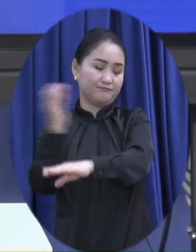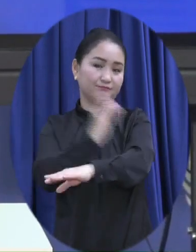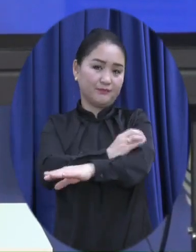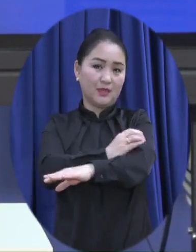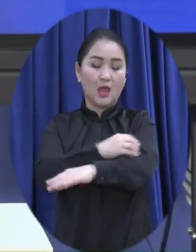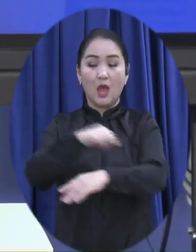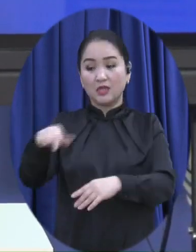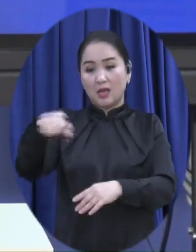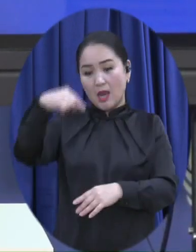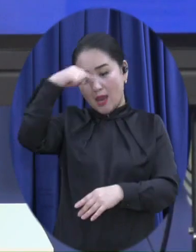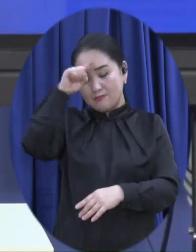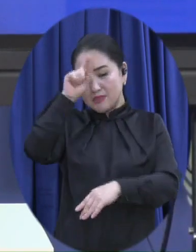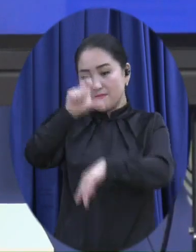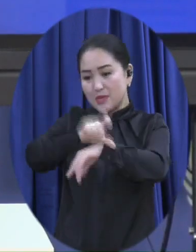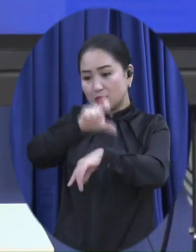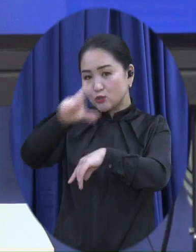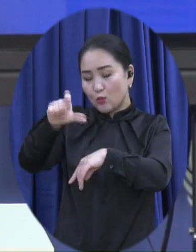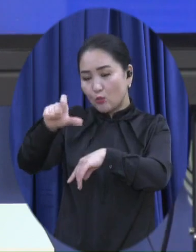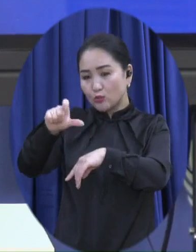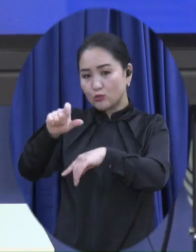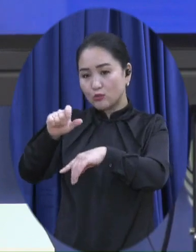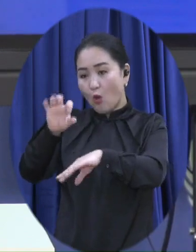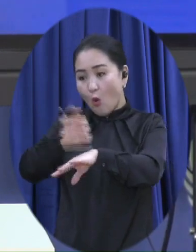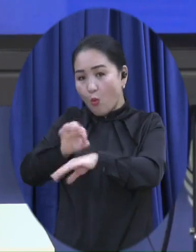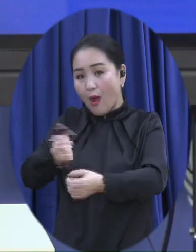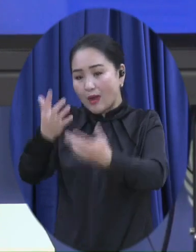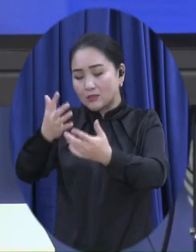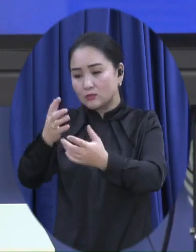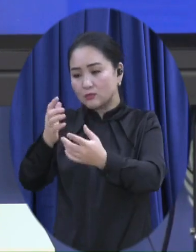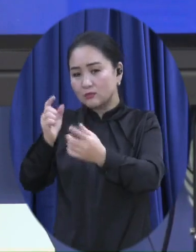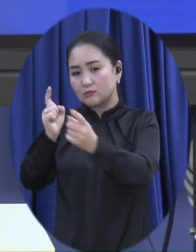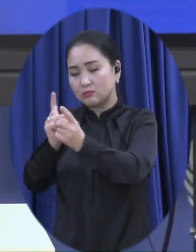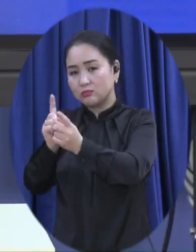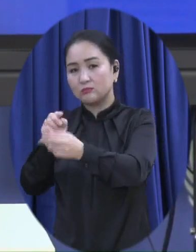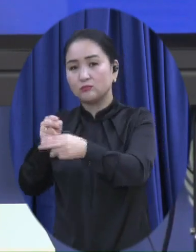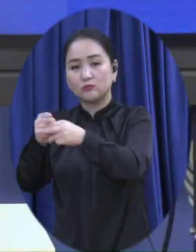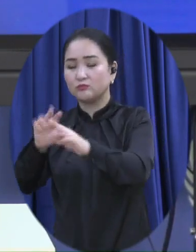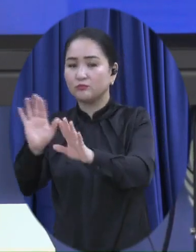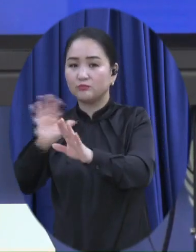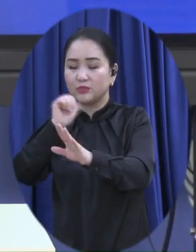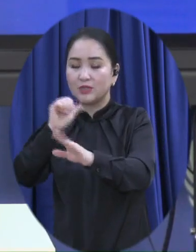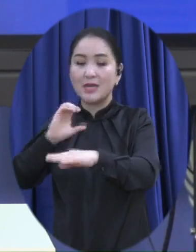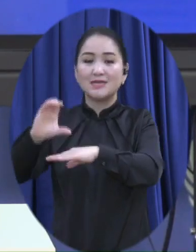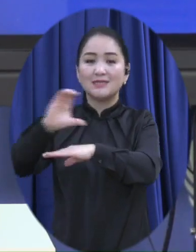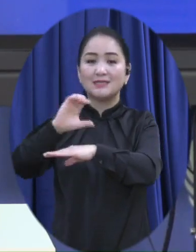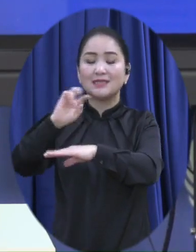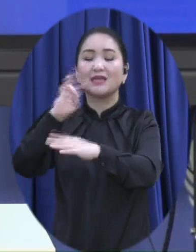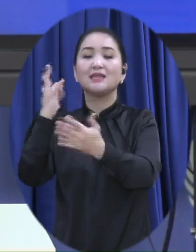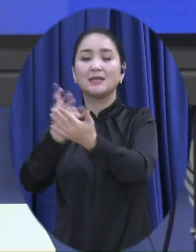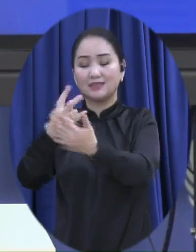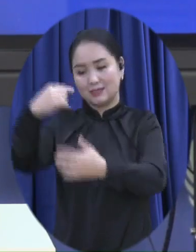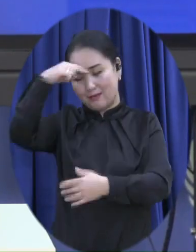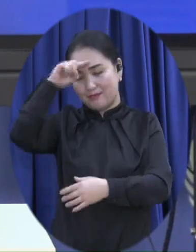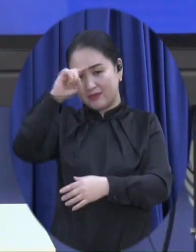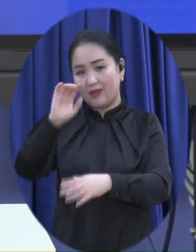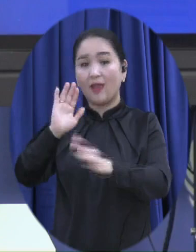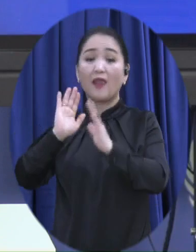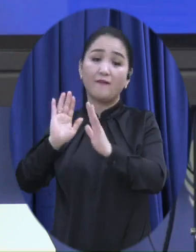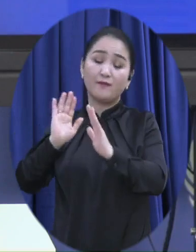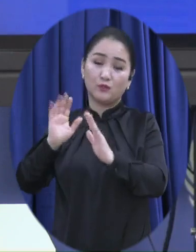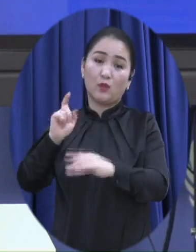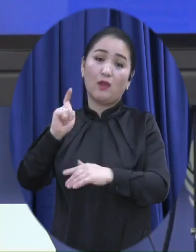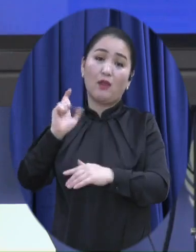байгаа. Нэгдүгээрт, хоёрдугаар Сэлэнг аймгийн нэгдсэн эмнэлгийн үйл ажиллагаа бол хэвээ явагдаж байгаа. Эмнэлгийн ажилчдаас